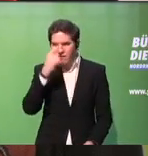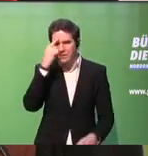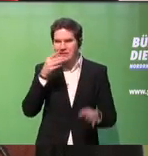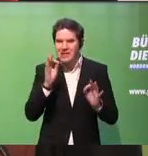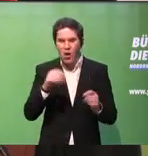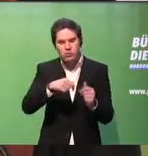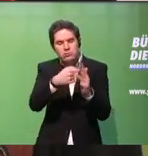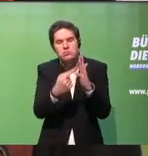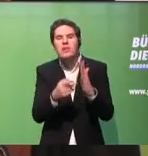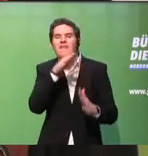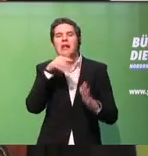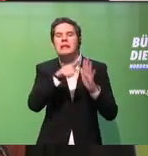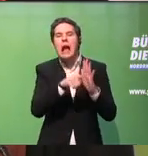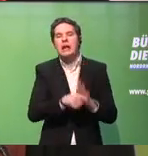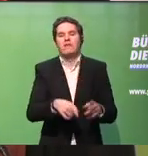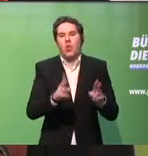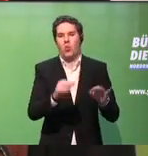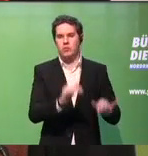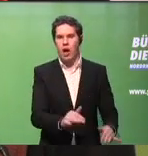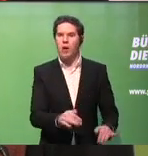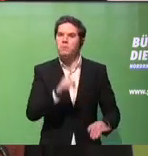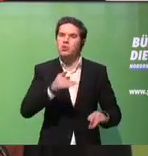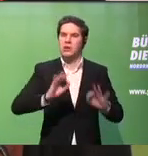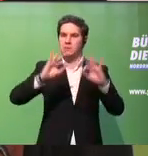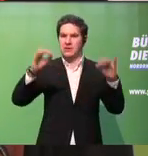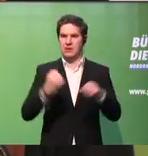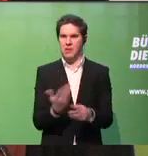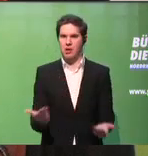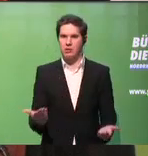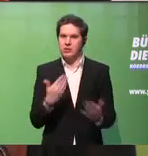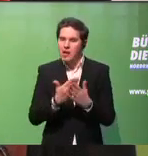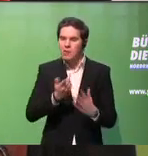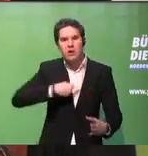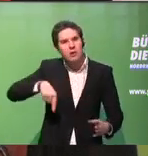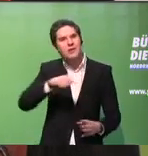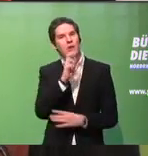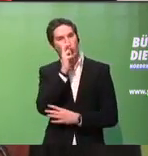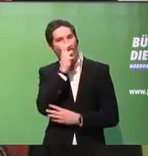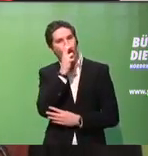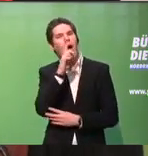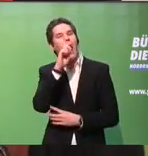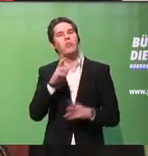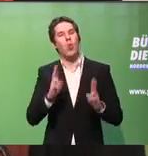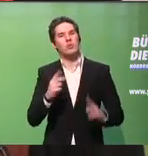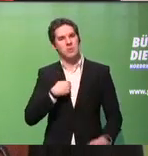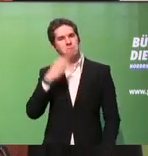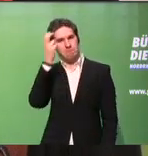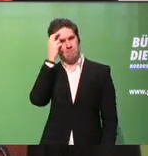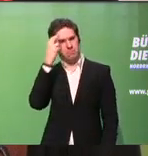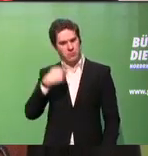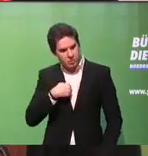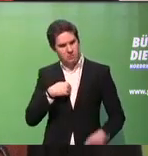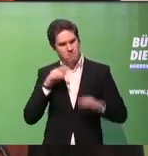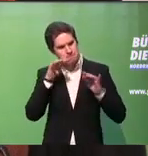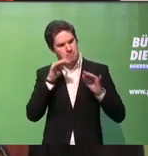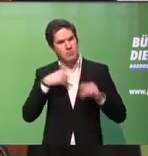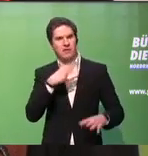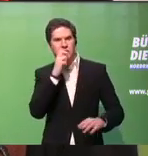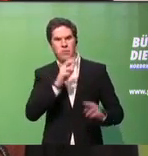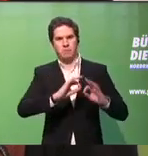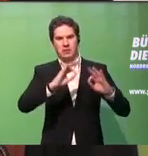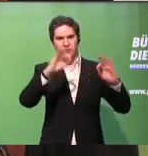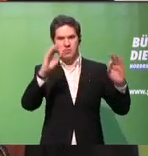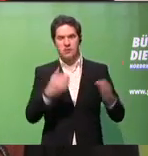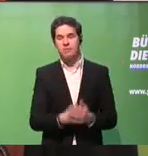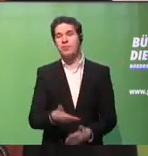noch verbessern muss, gestalten wir dieses Zukunftsprojekt mit Neugier und Sachverstand, mit Begeisterung und Beharrlichkeit. Ich bin